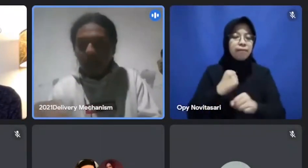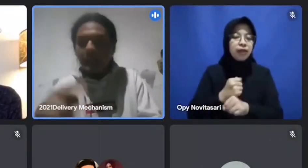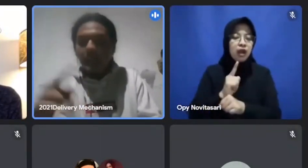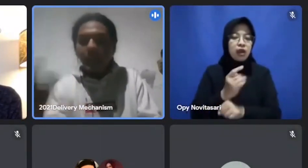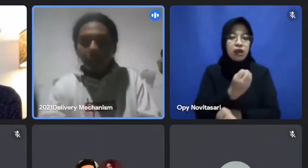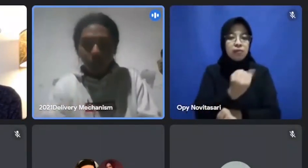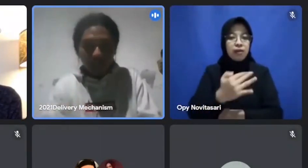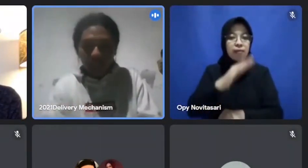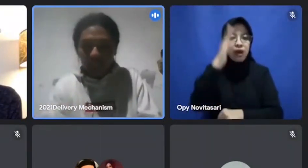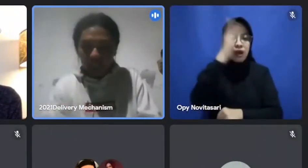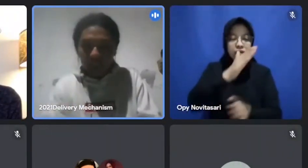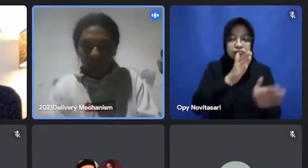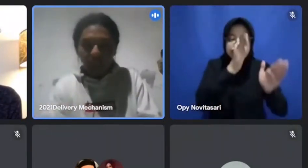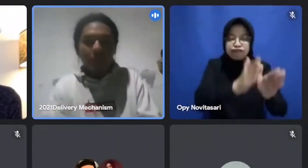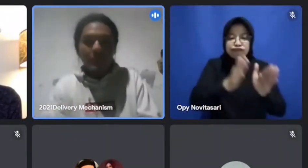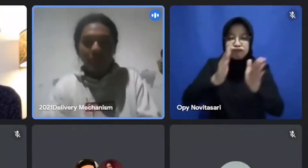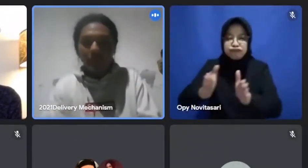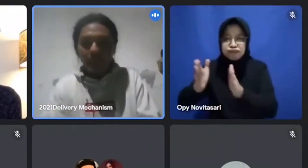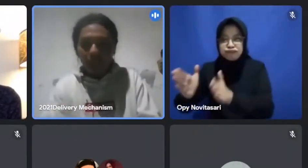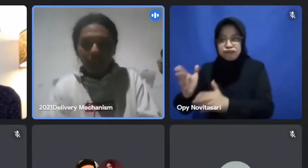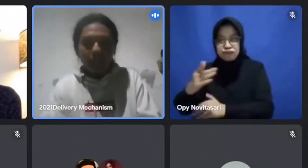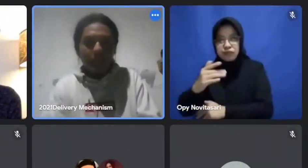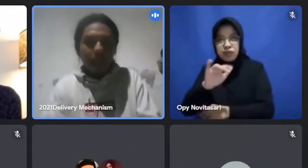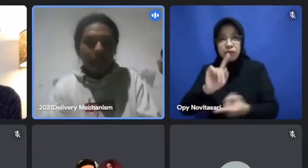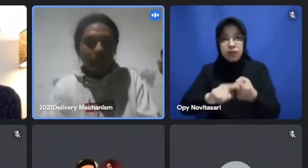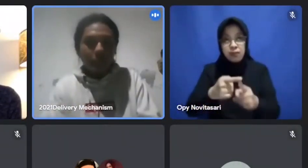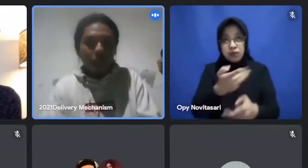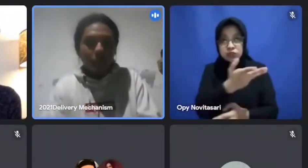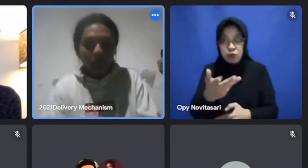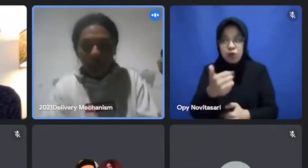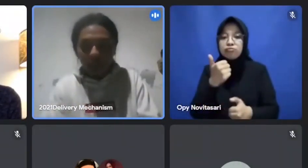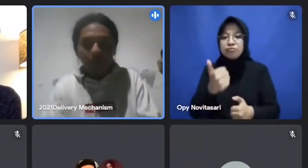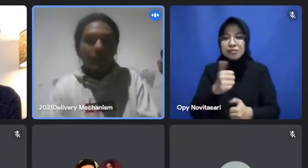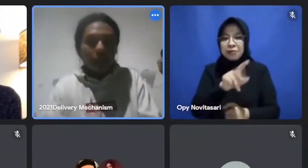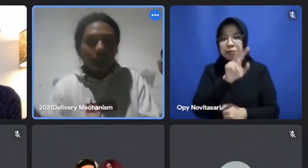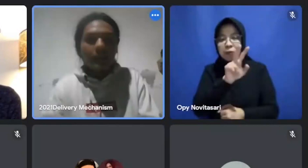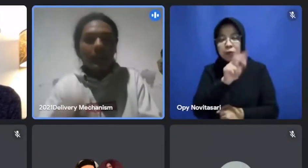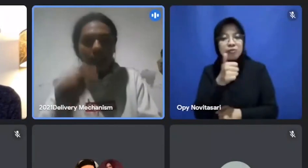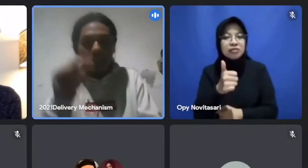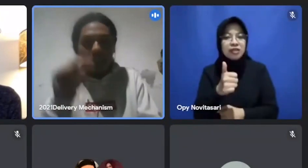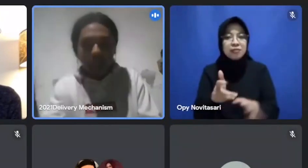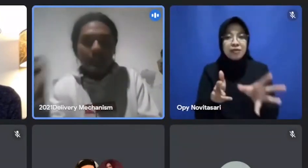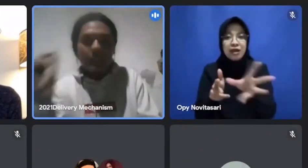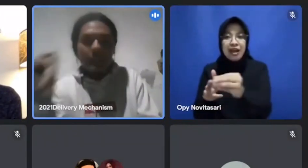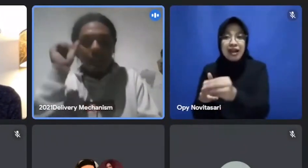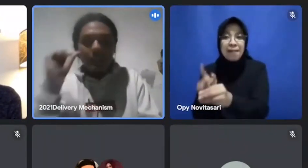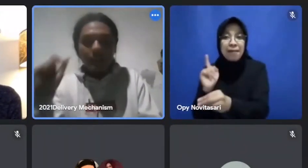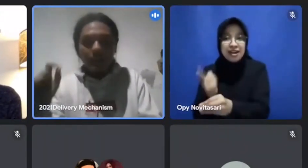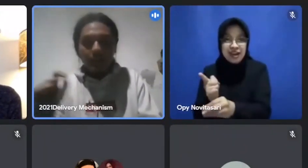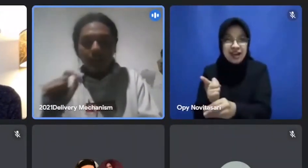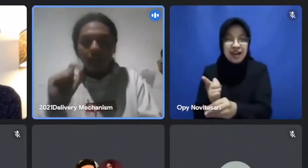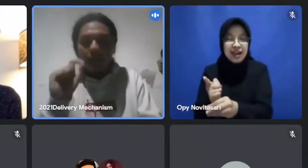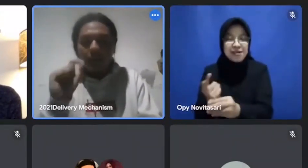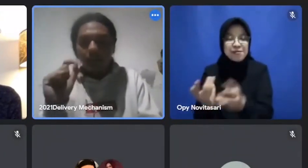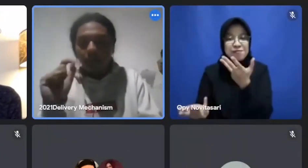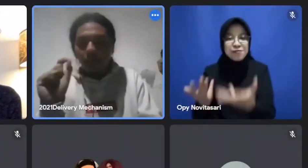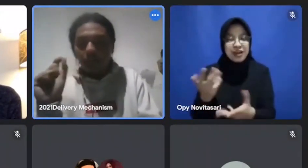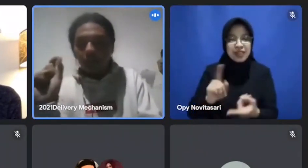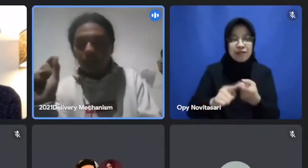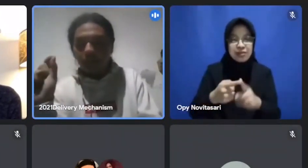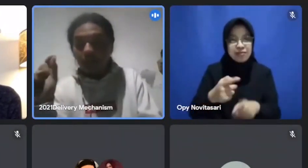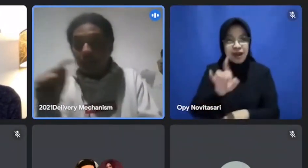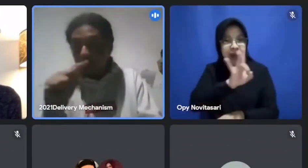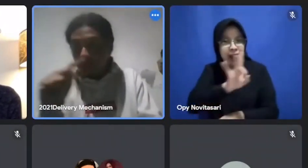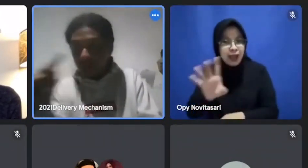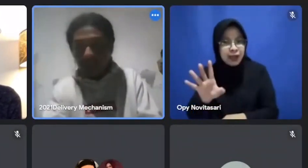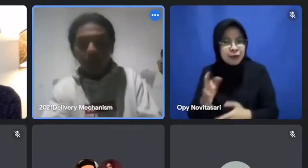masih bisa menyaksikan kuliah ini nanti dan percakapan kita karena ini juga kebetulan direkam ee nanti di sesi ee apa